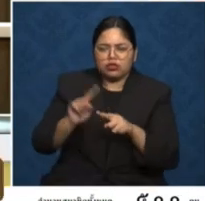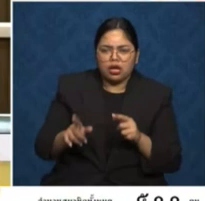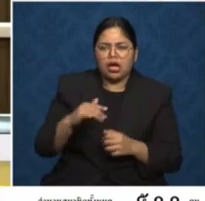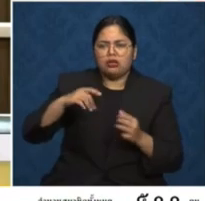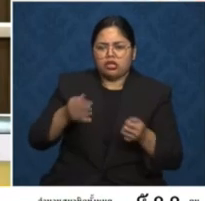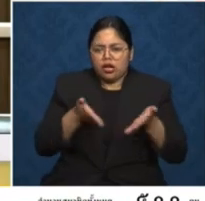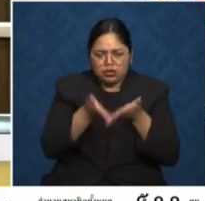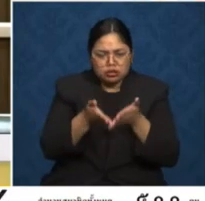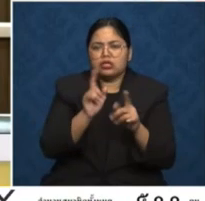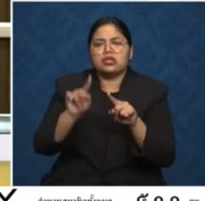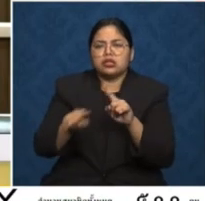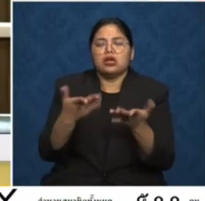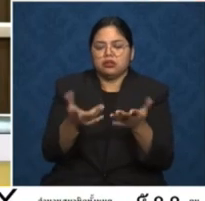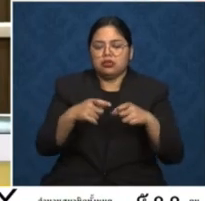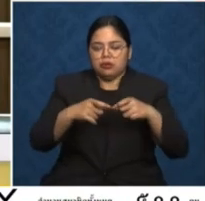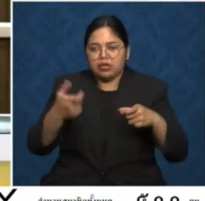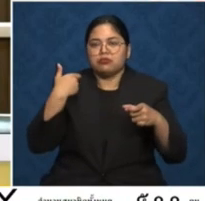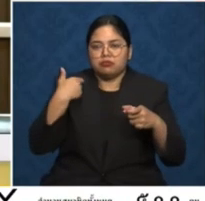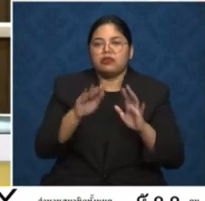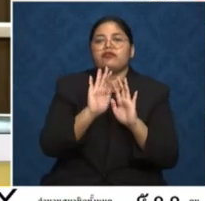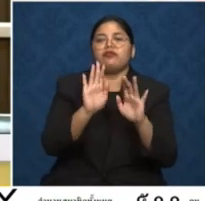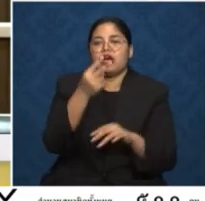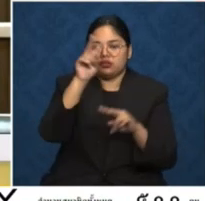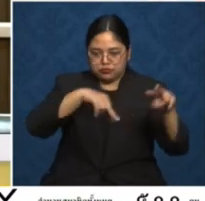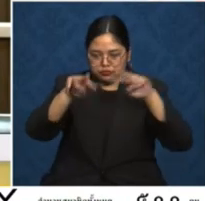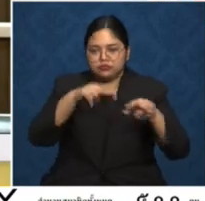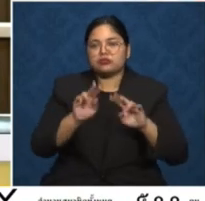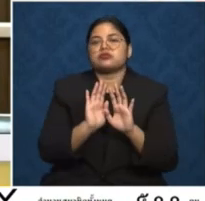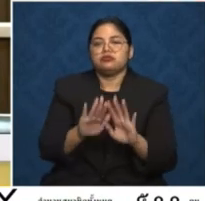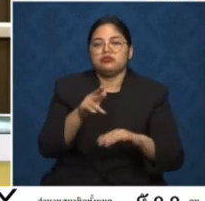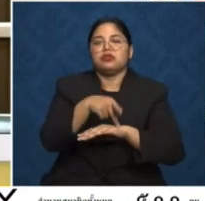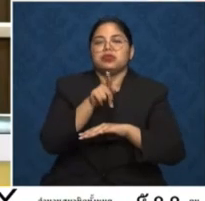ารผ่านศึกมาก็ขอกราบขอบคุณท่านประธานครับที่ได้กรุณาครับสวัสดีครับ